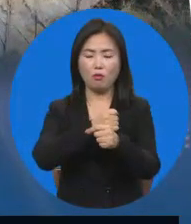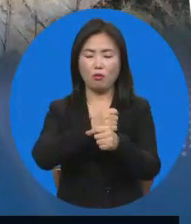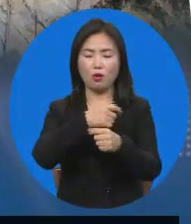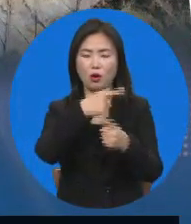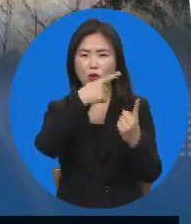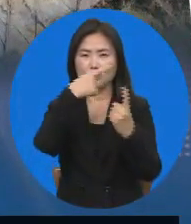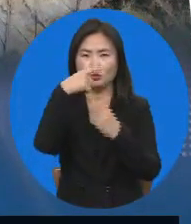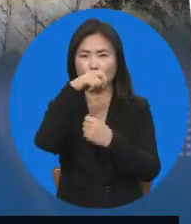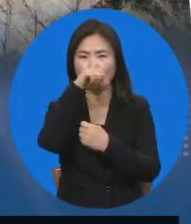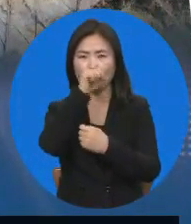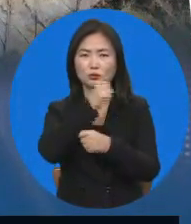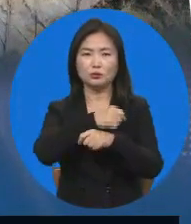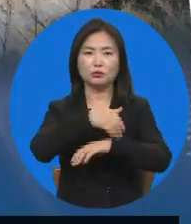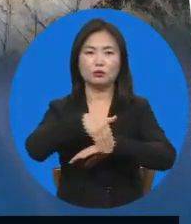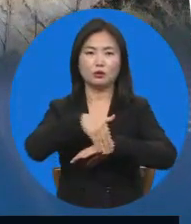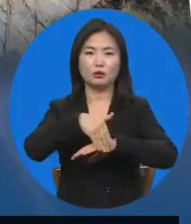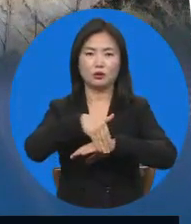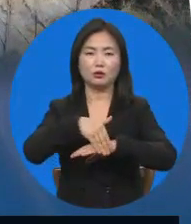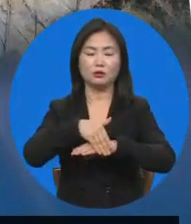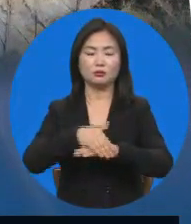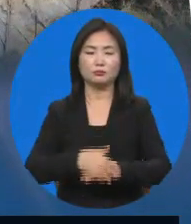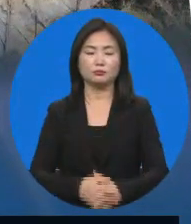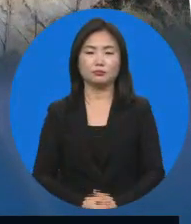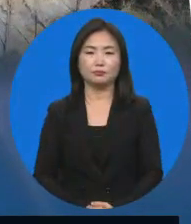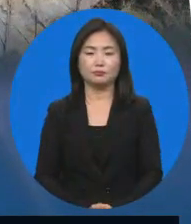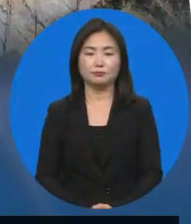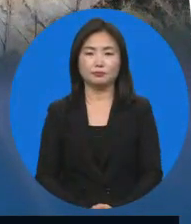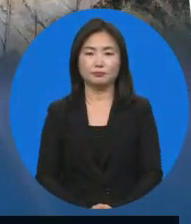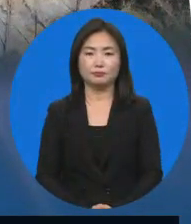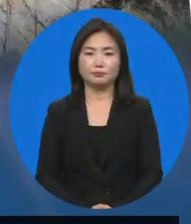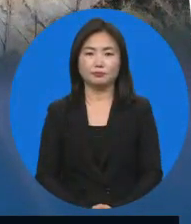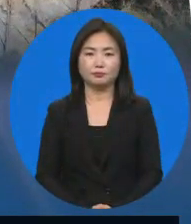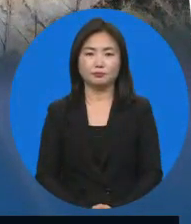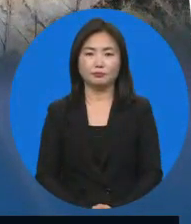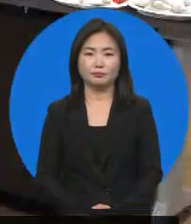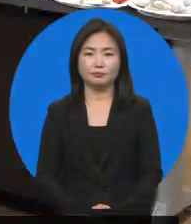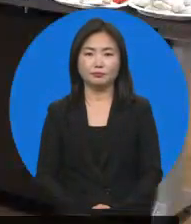뜻깊게 기념 하게 되는 계획인데요 윤영균 기자가 취재했습니다